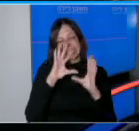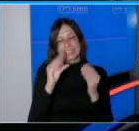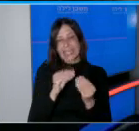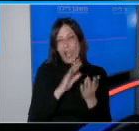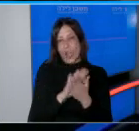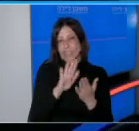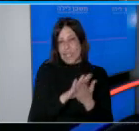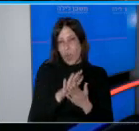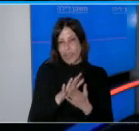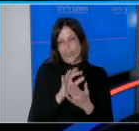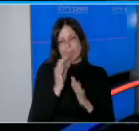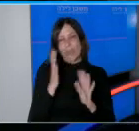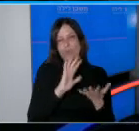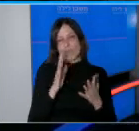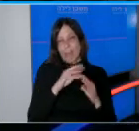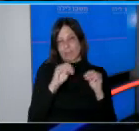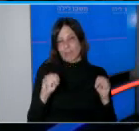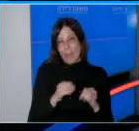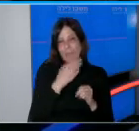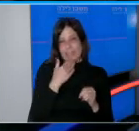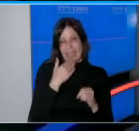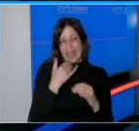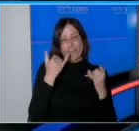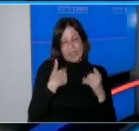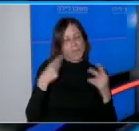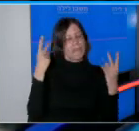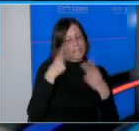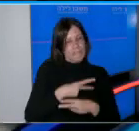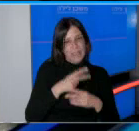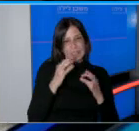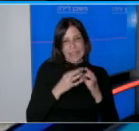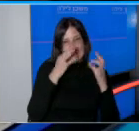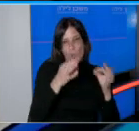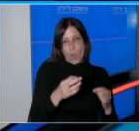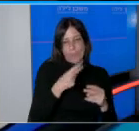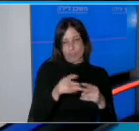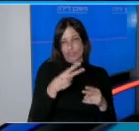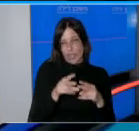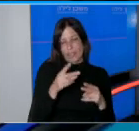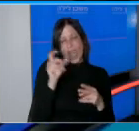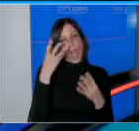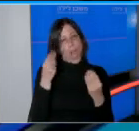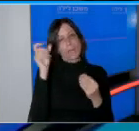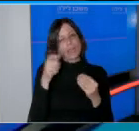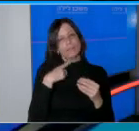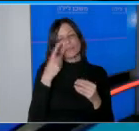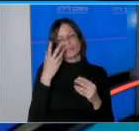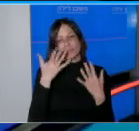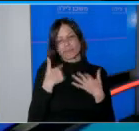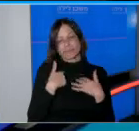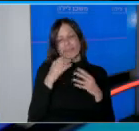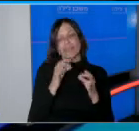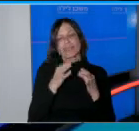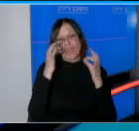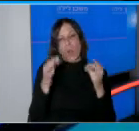באופן ממוצע למשפחה בישראל. עכשיו, אני מבין שדחו את המשכנתא, הרבה אנשים אמרו לי, סיפרו לי, דחו לנו את המשכנתא, אבל בסופו של דבר,